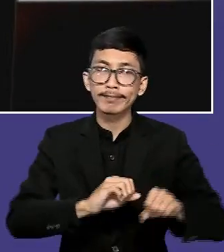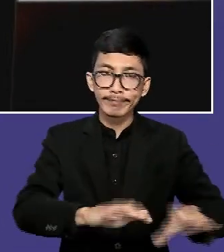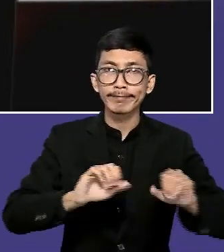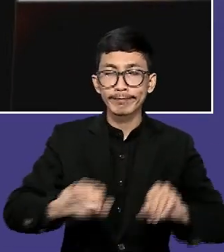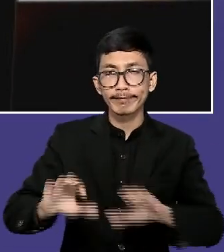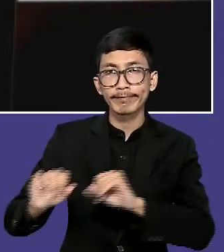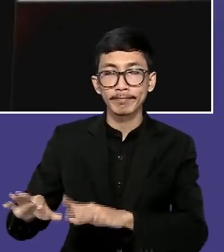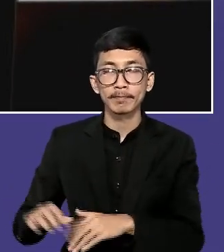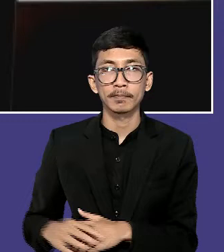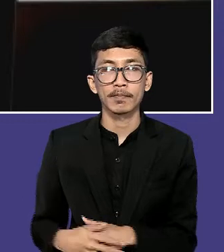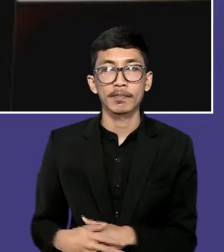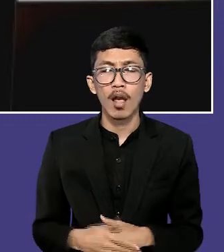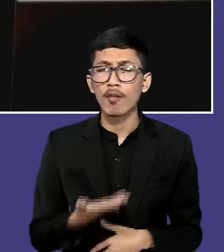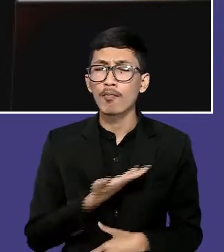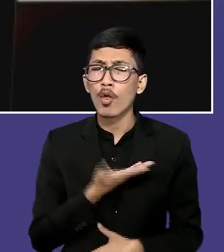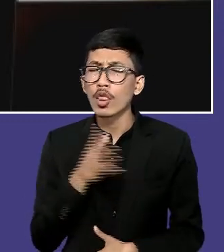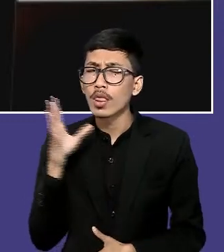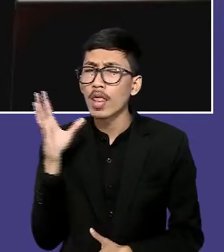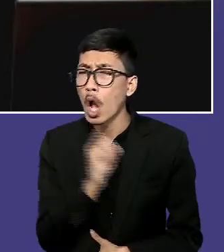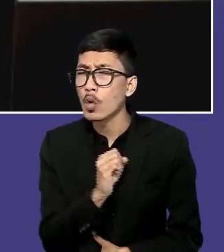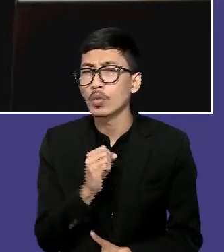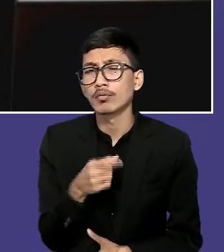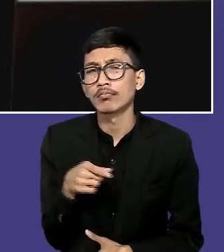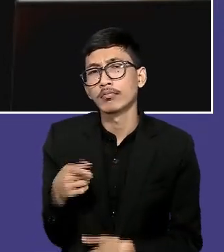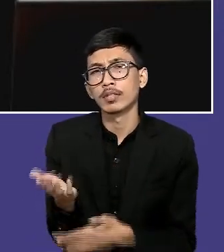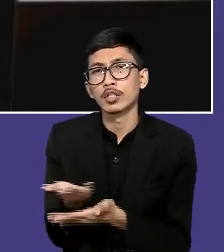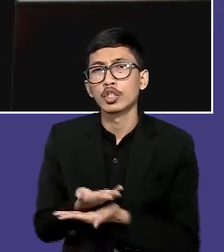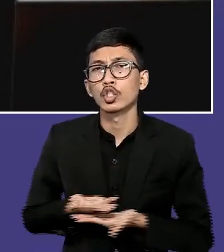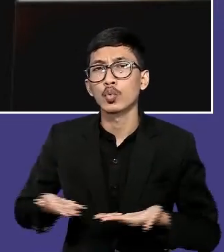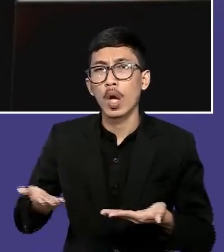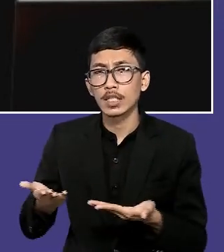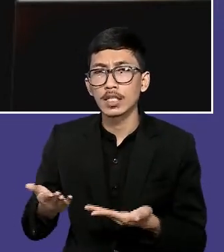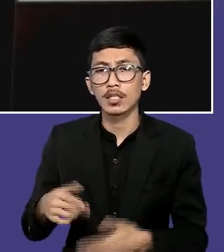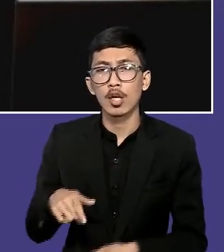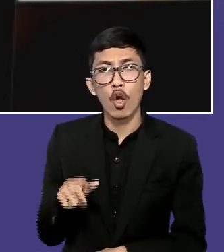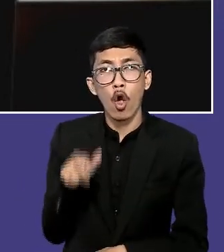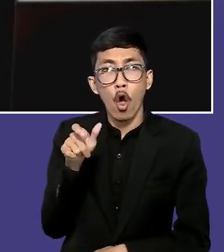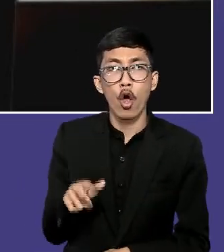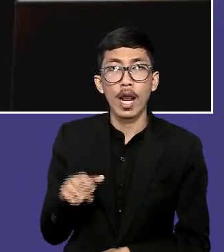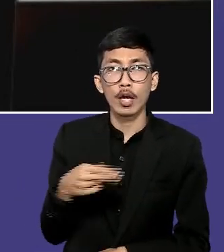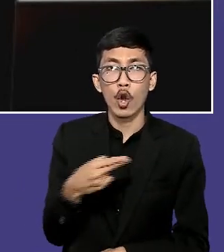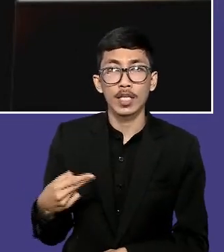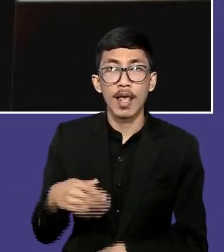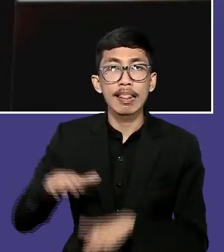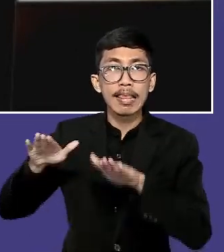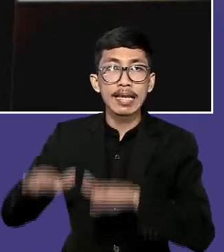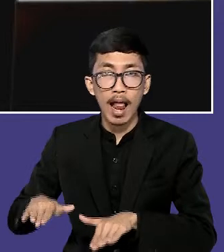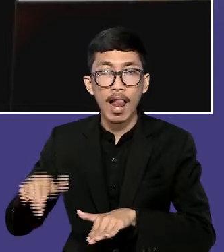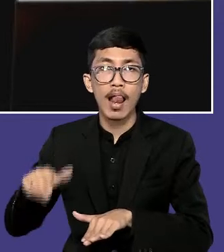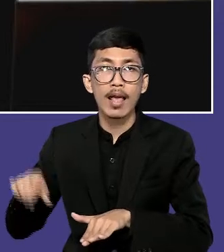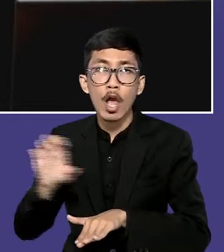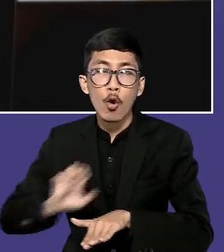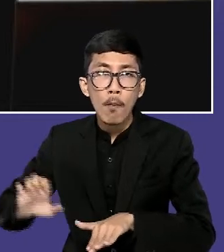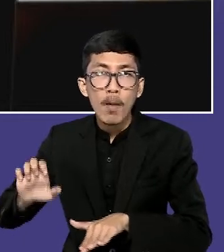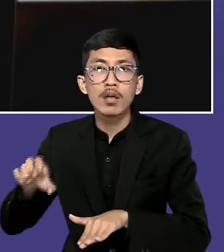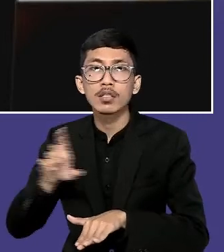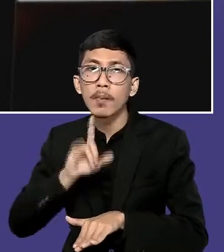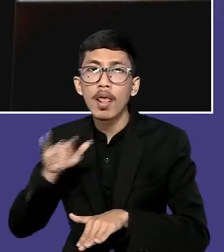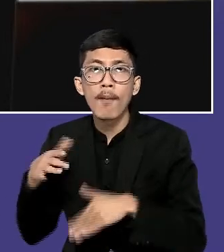hal yang ingin kemudian saya juga ketahui Pak dubes Bagaimana dengan kondisi WNI yang berada di negara-negara dengan kasus yang tinggi sedangkan data disampaikan